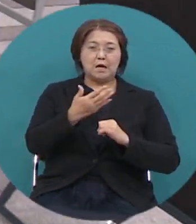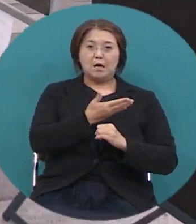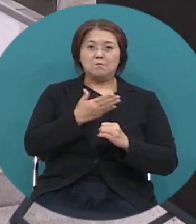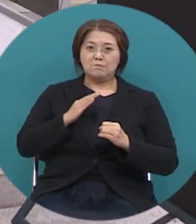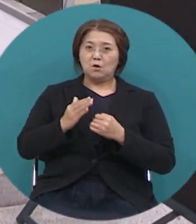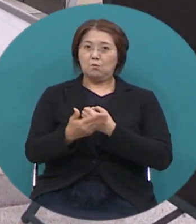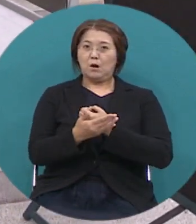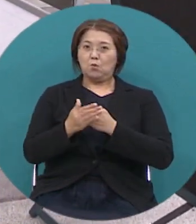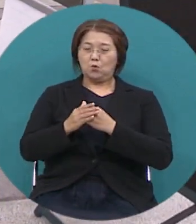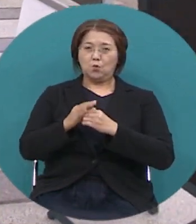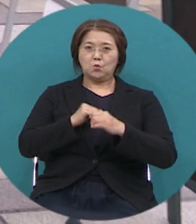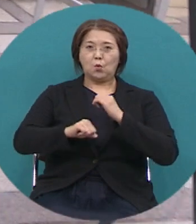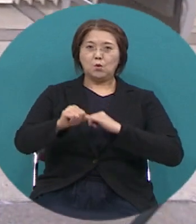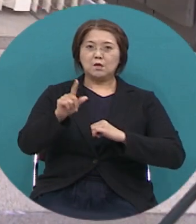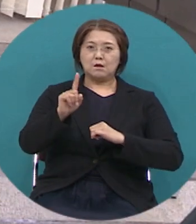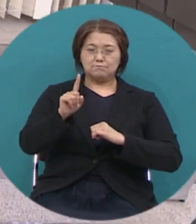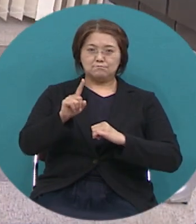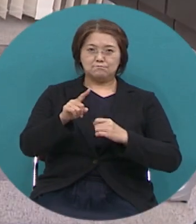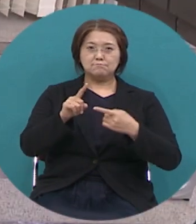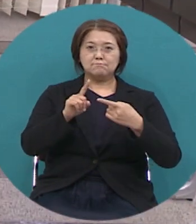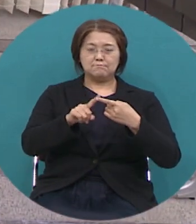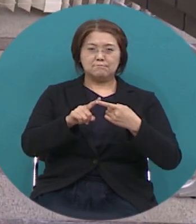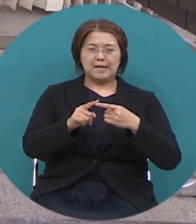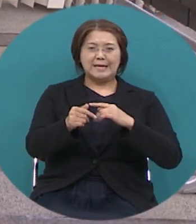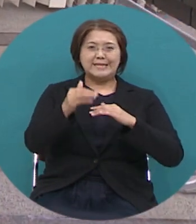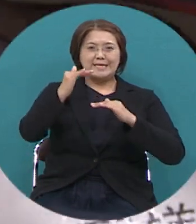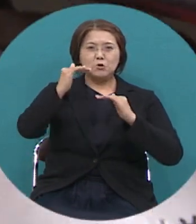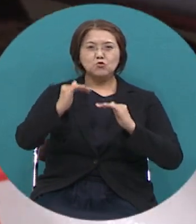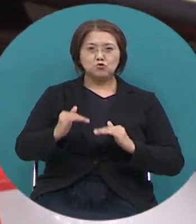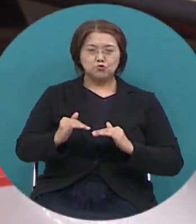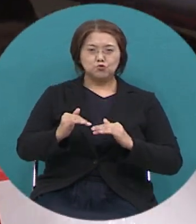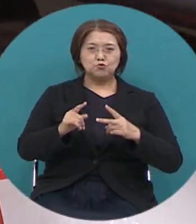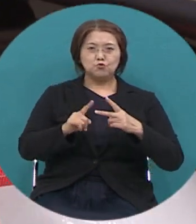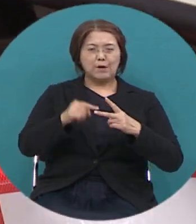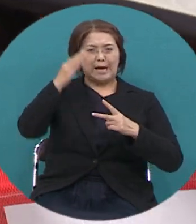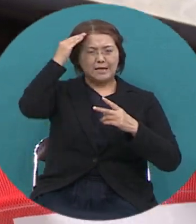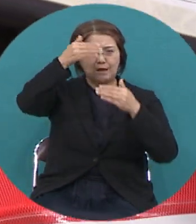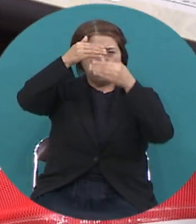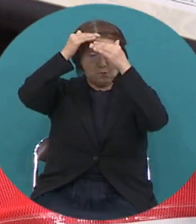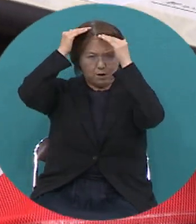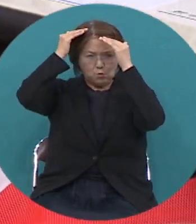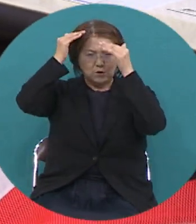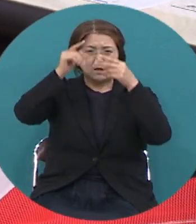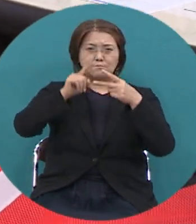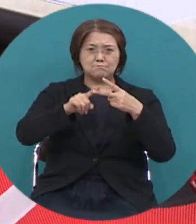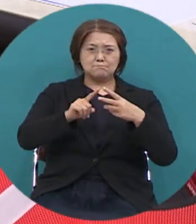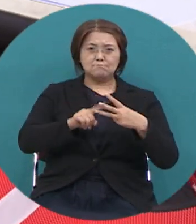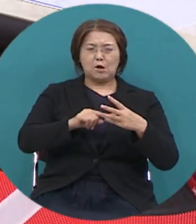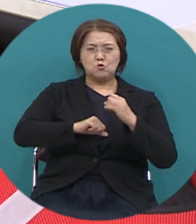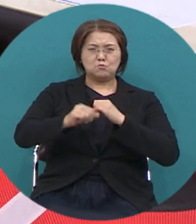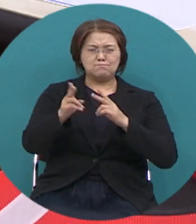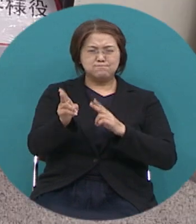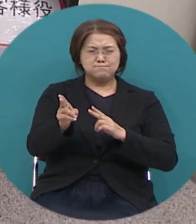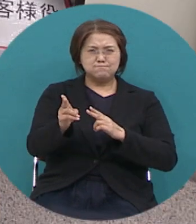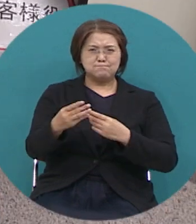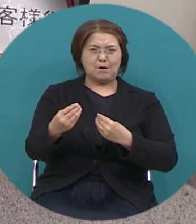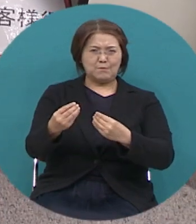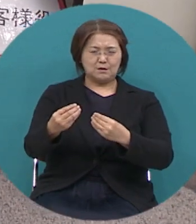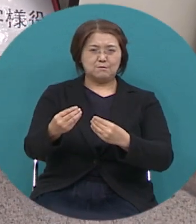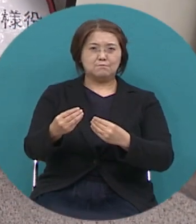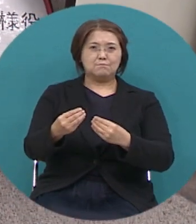るための動作とは、まず低く、頭を守り、動かないの3つです。